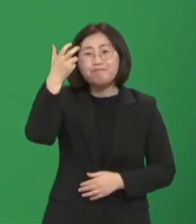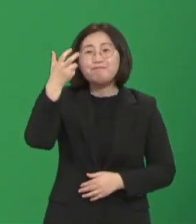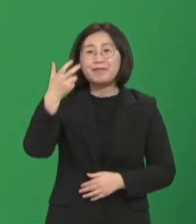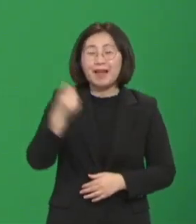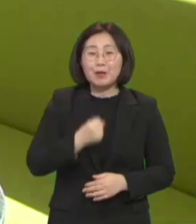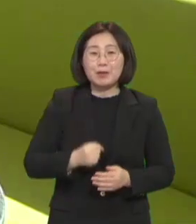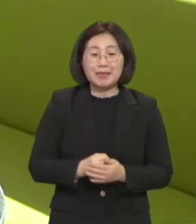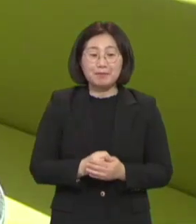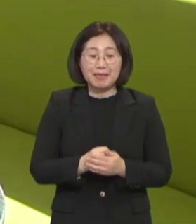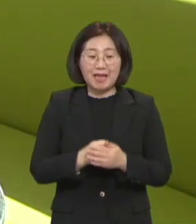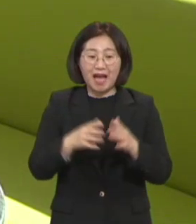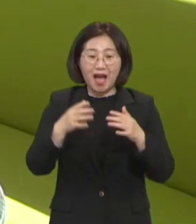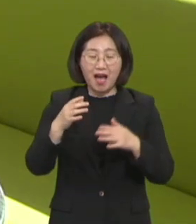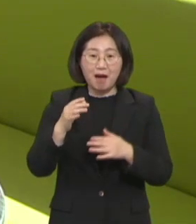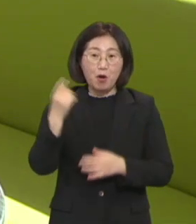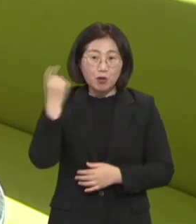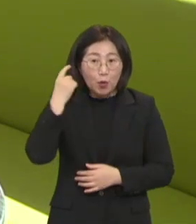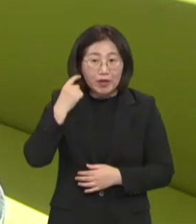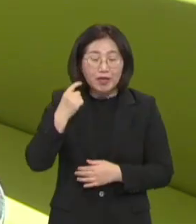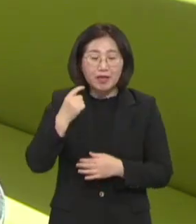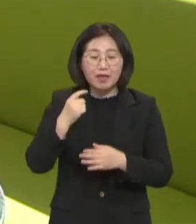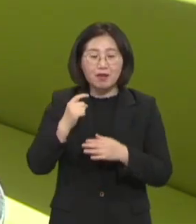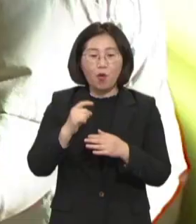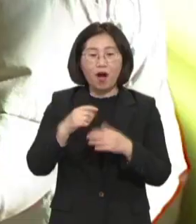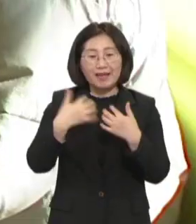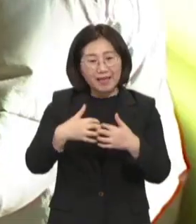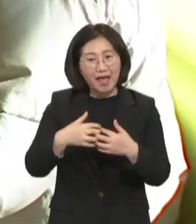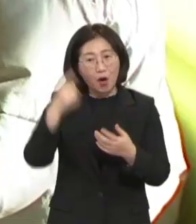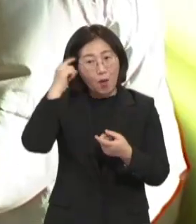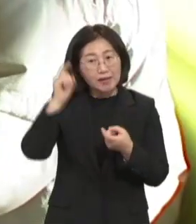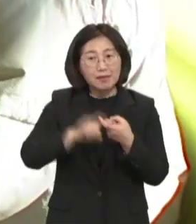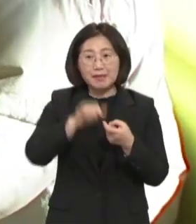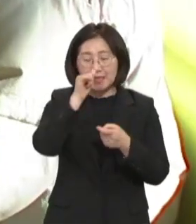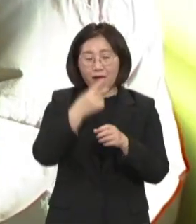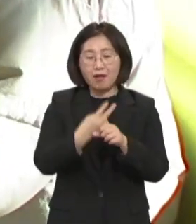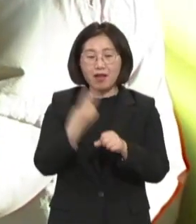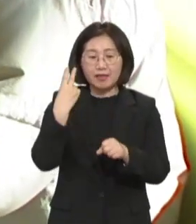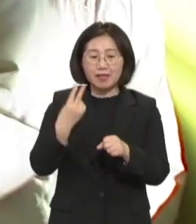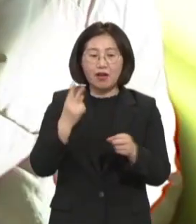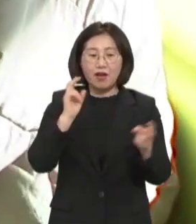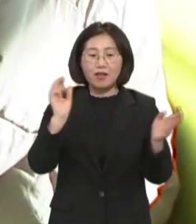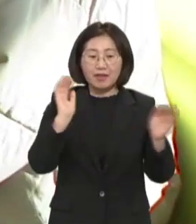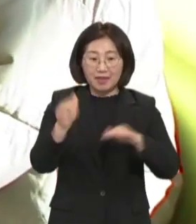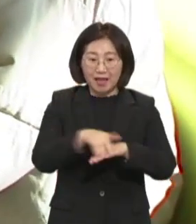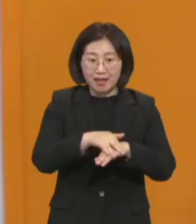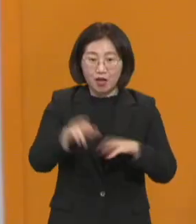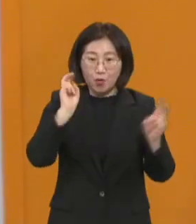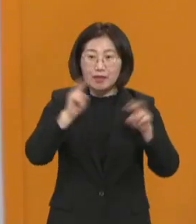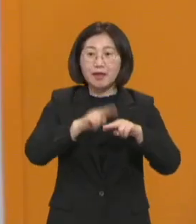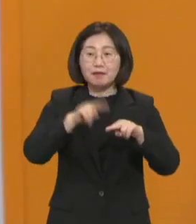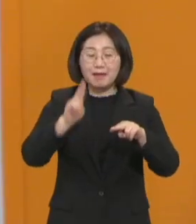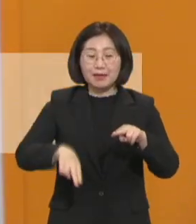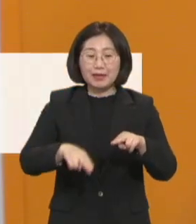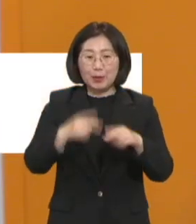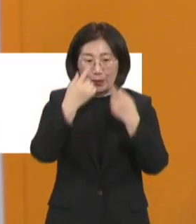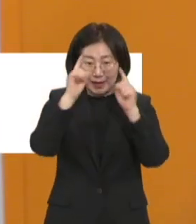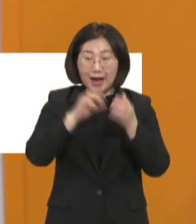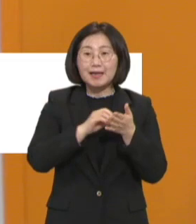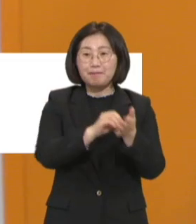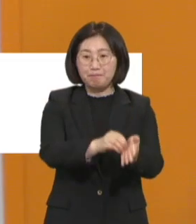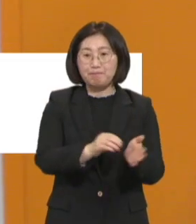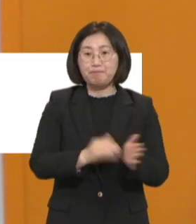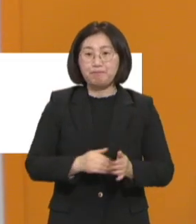연출과 장비에 관심이 있던 그는 2년 전 다니던 직장을 그만두고 대학에 입학했습니다. 제가 음향 쪽에